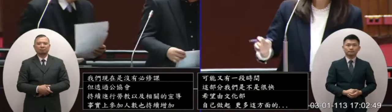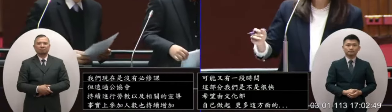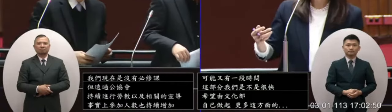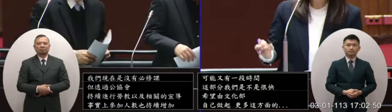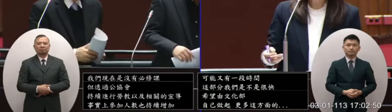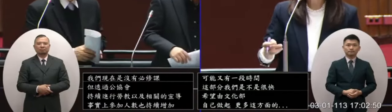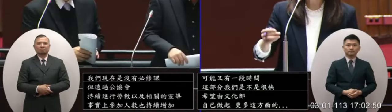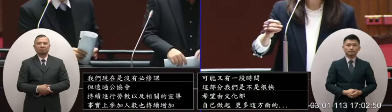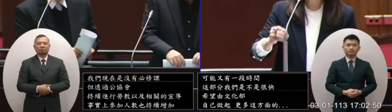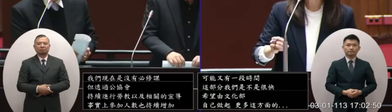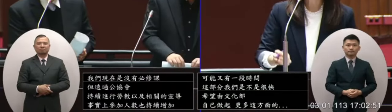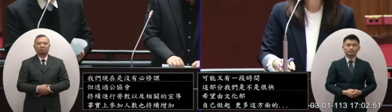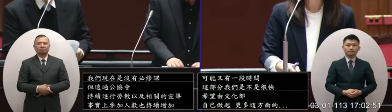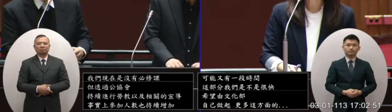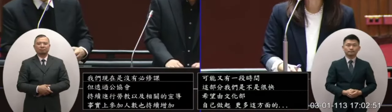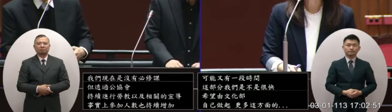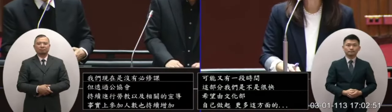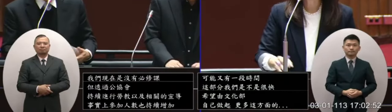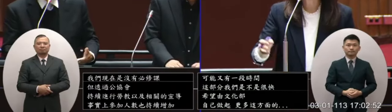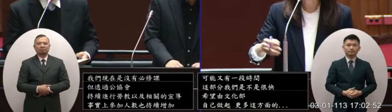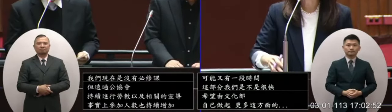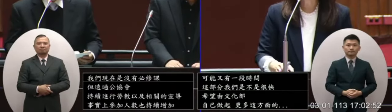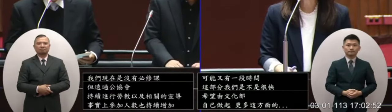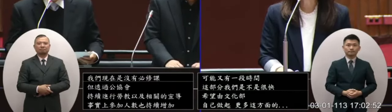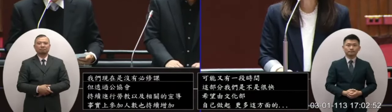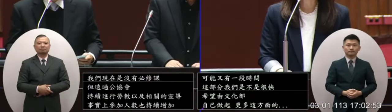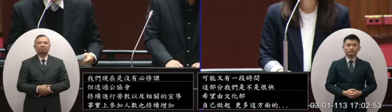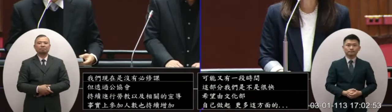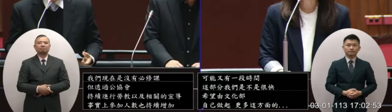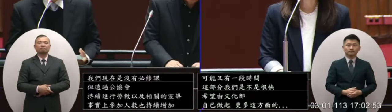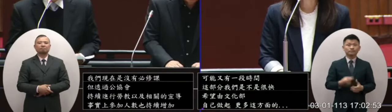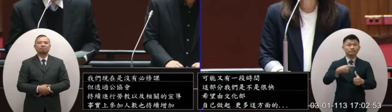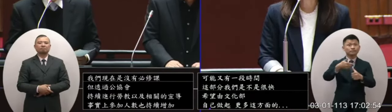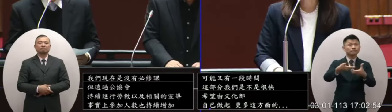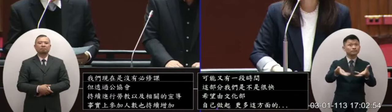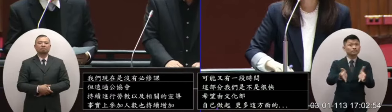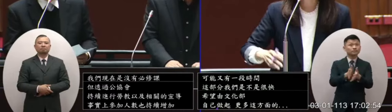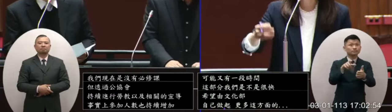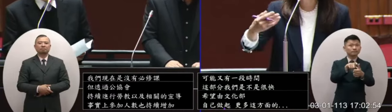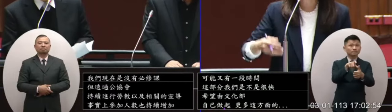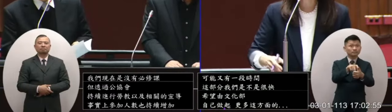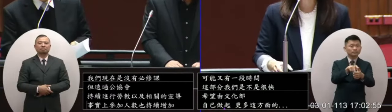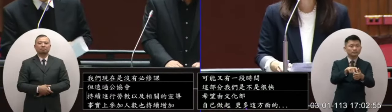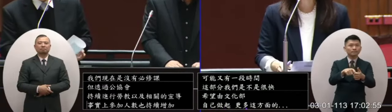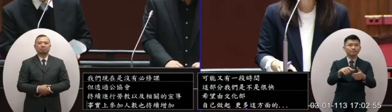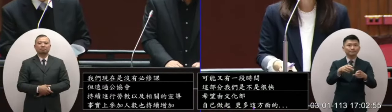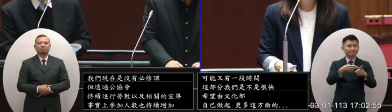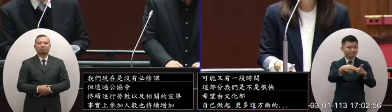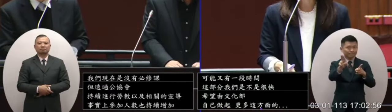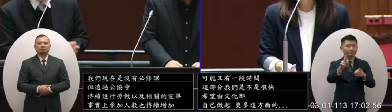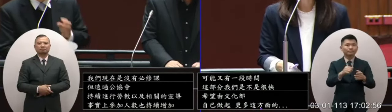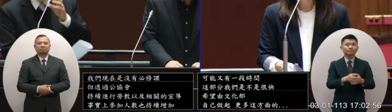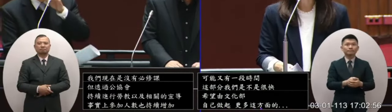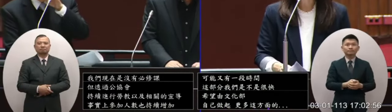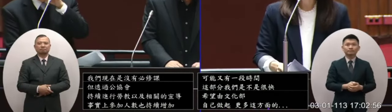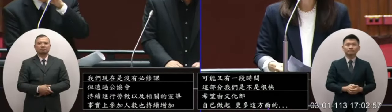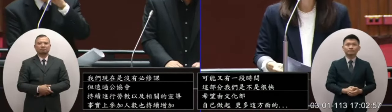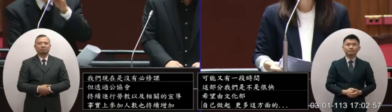因为其实还有教育部的问题，那这个部分我们就用书面来做质询，那也希望就是协请教育部可